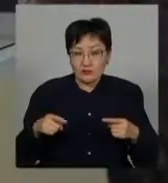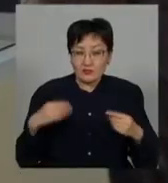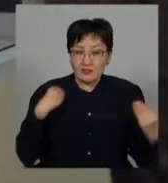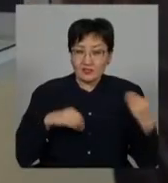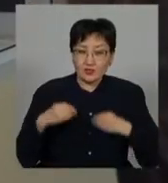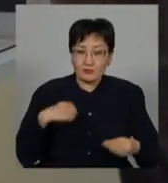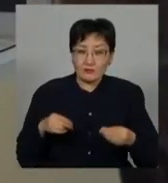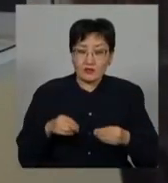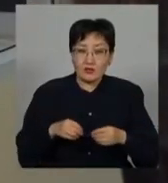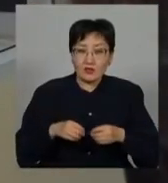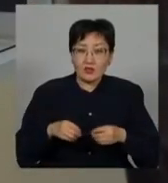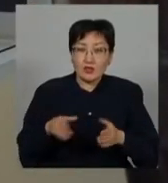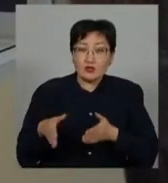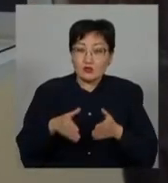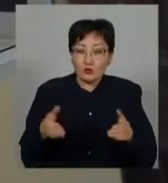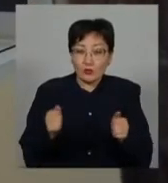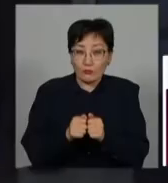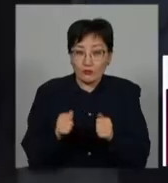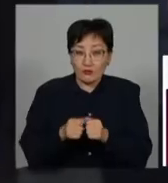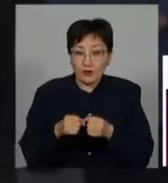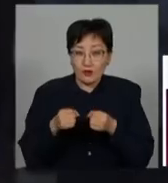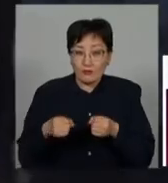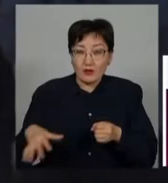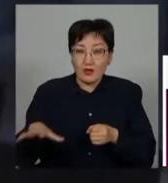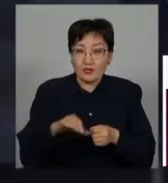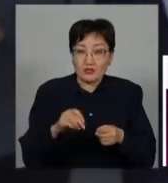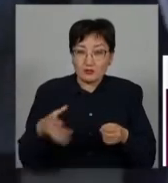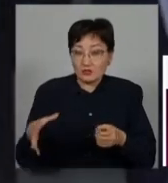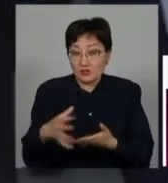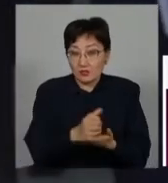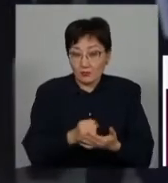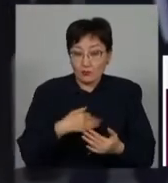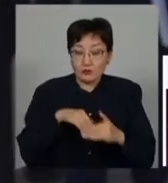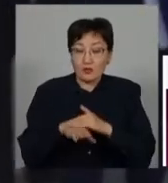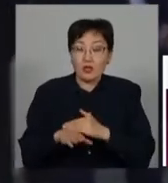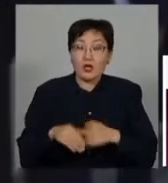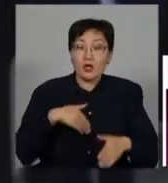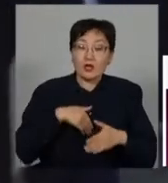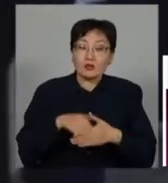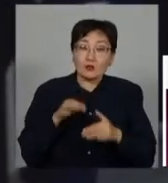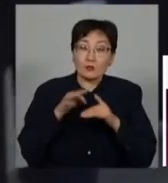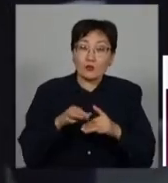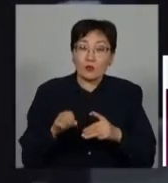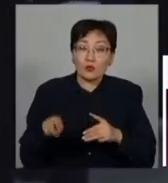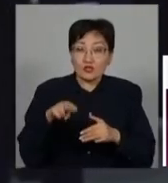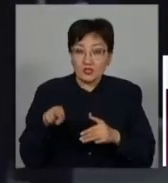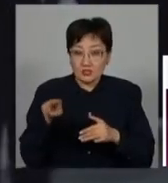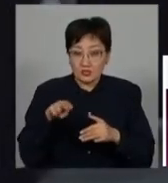Киімдер шашылып жатқан жолдың бойында. Сонымен активистер ұстап әкелді РОВД-ға. РОВД-да не